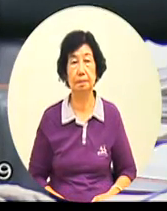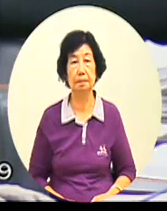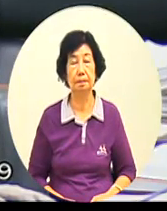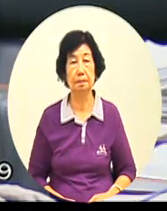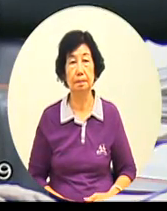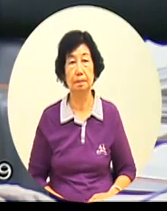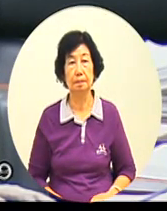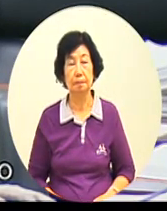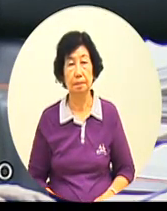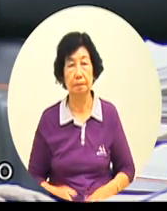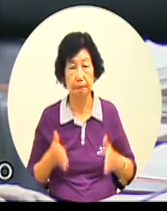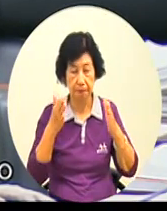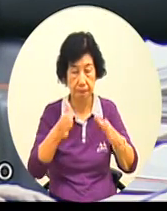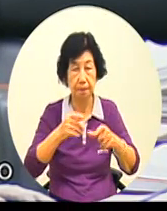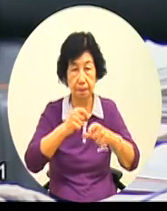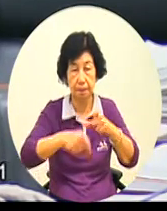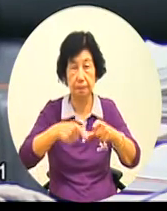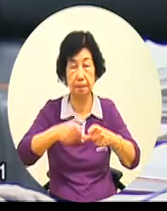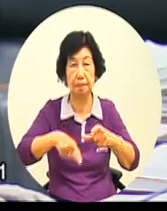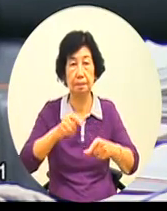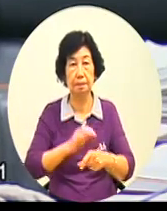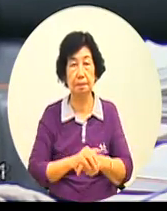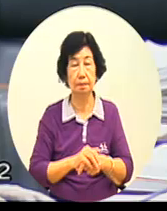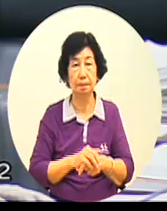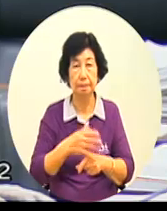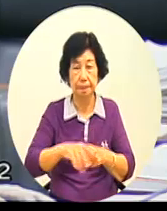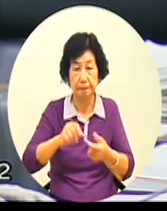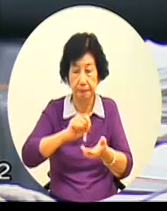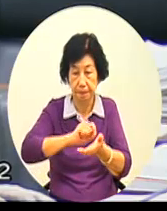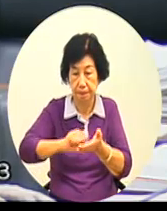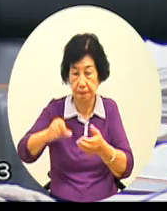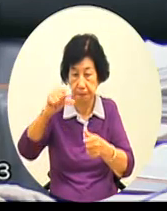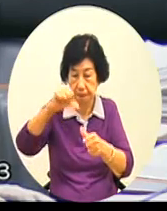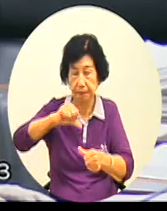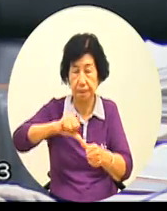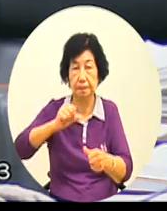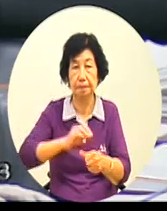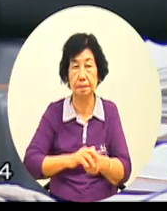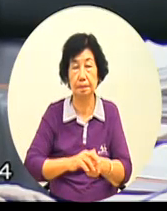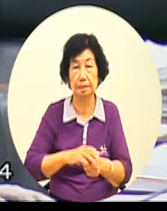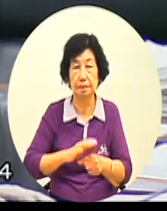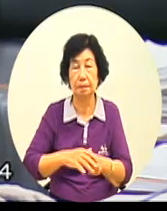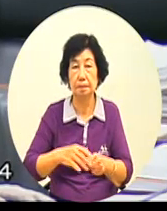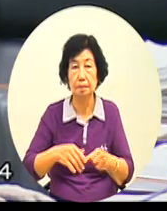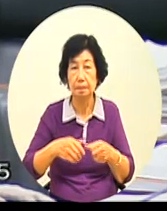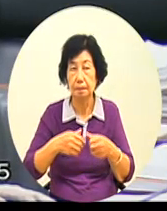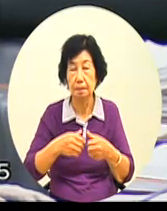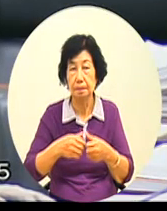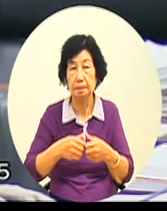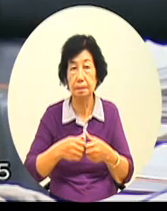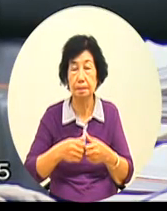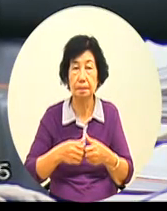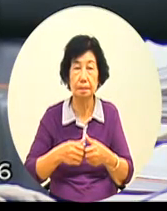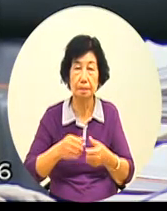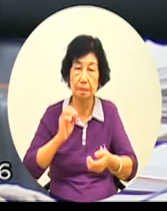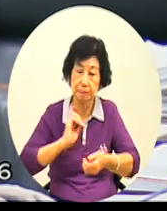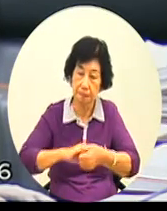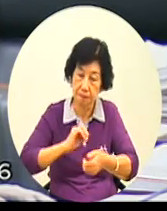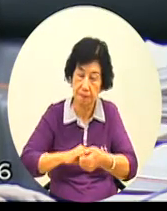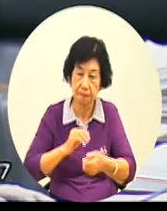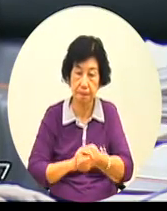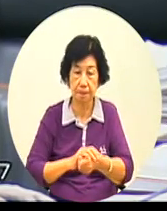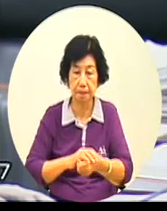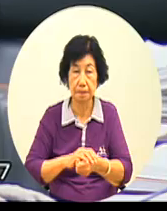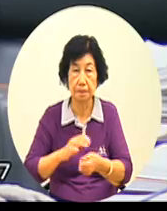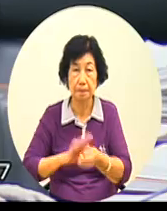对企业主的部分，我觉得该开罚就罚，不该开罚还是应该给予改善期合理性的